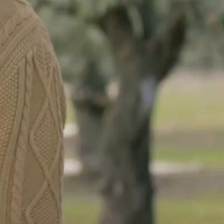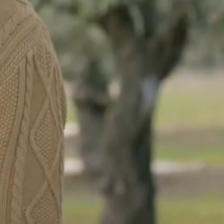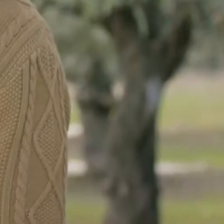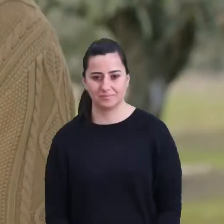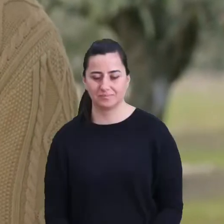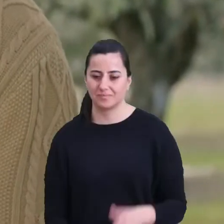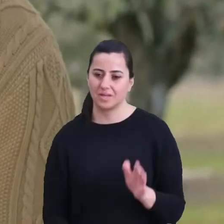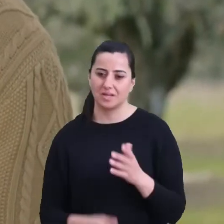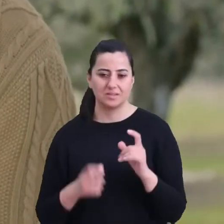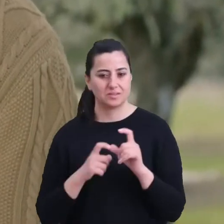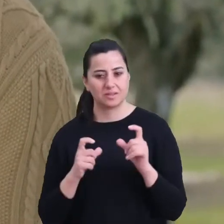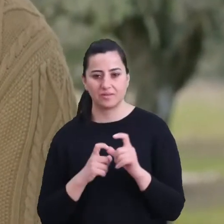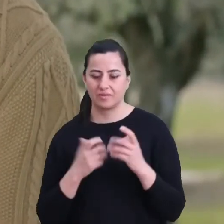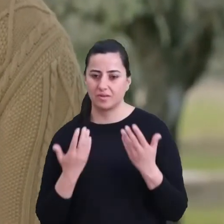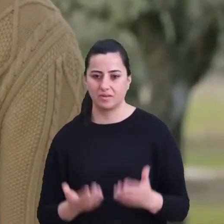Sedef.